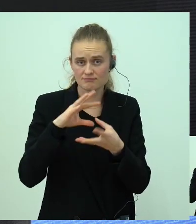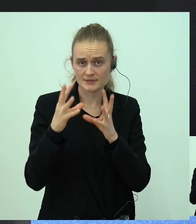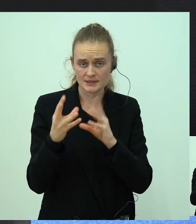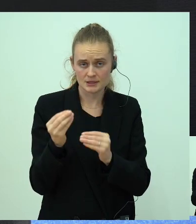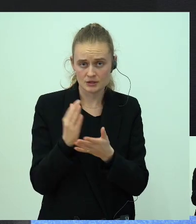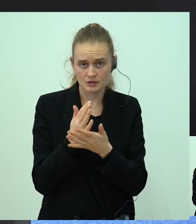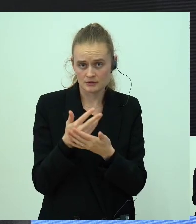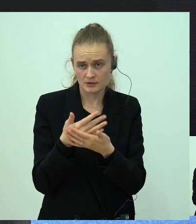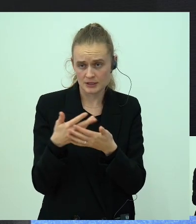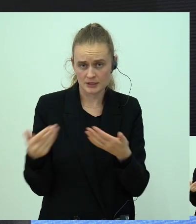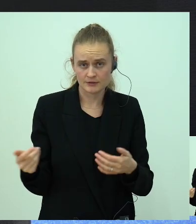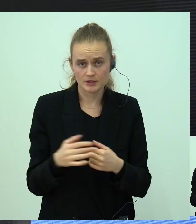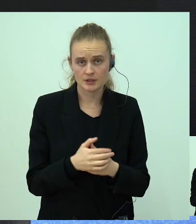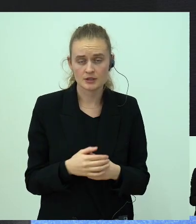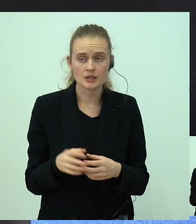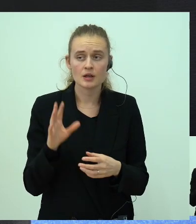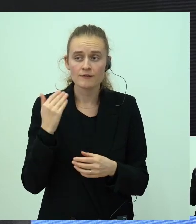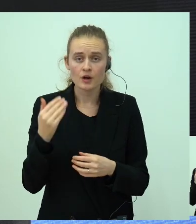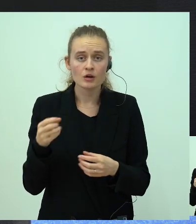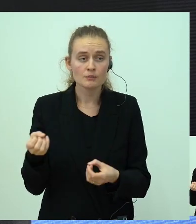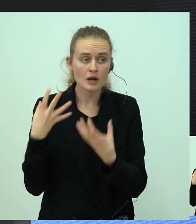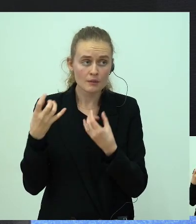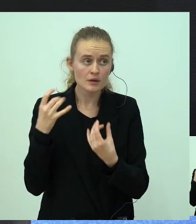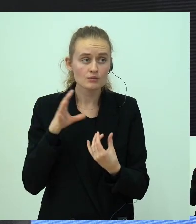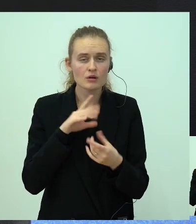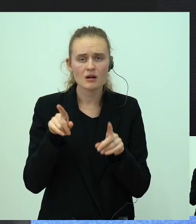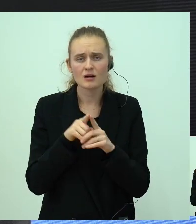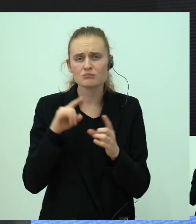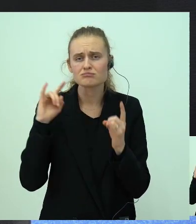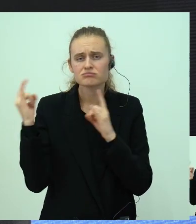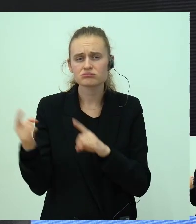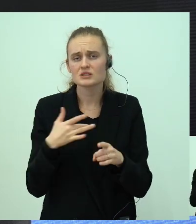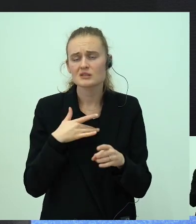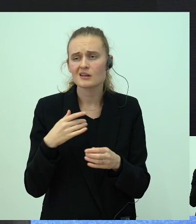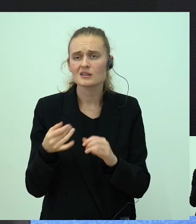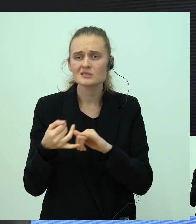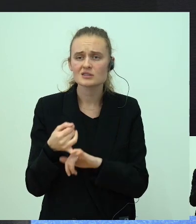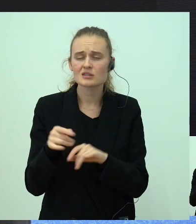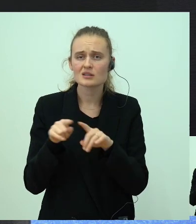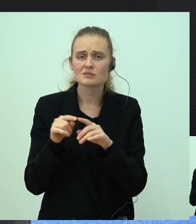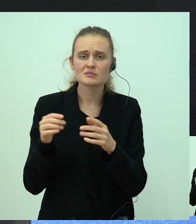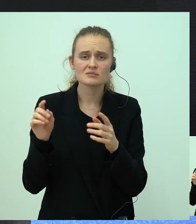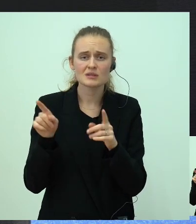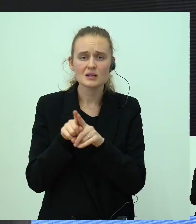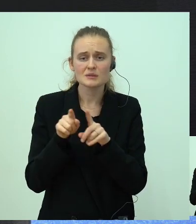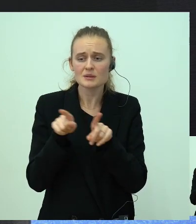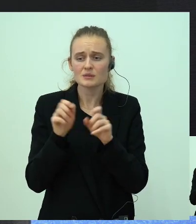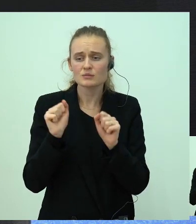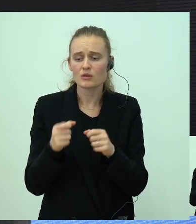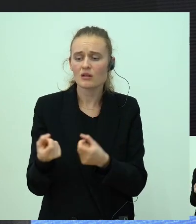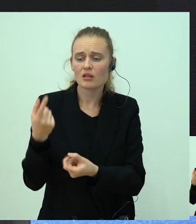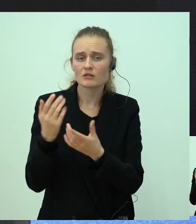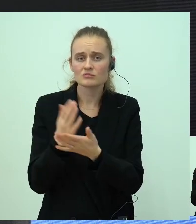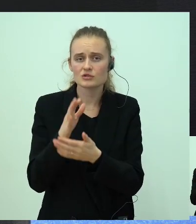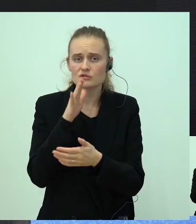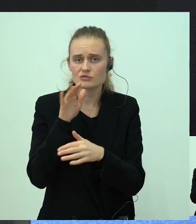apskritai. Tai bus gandai, pasakojimai, kurie taip pat sudarys pagrindo antisemitizmui. Tai